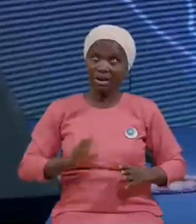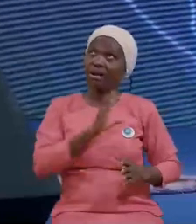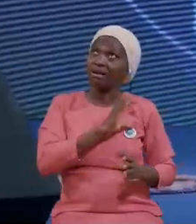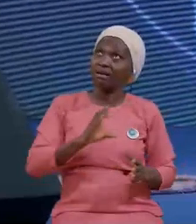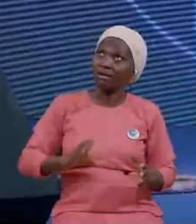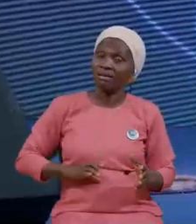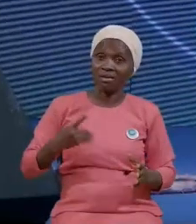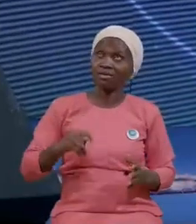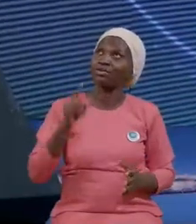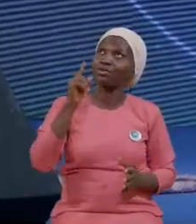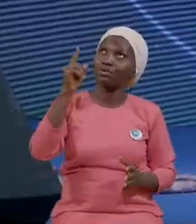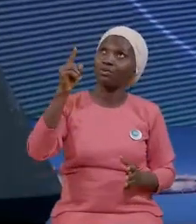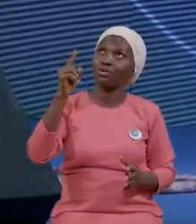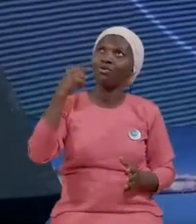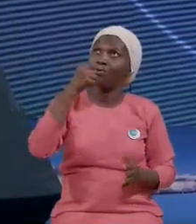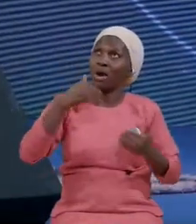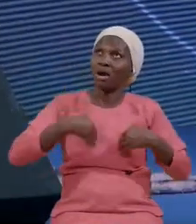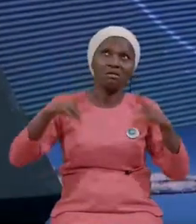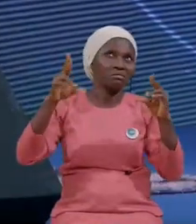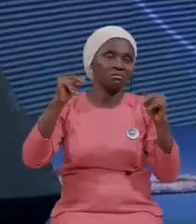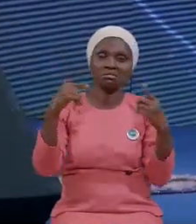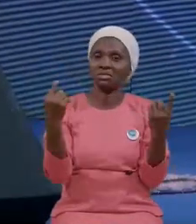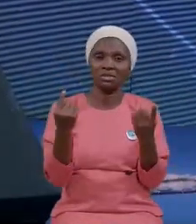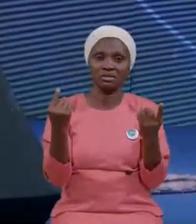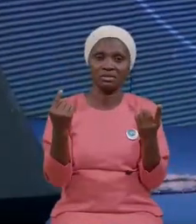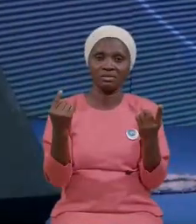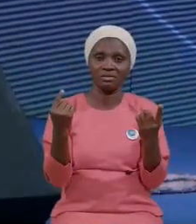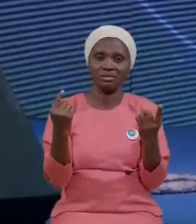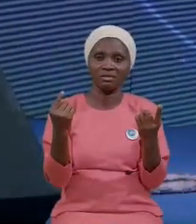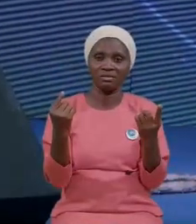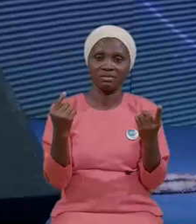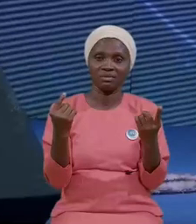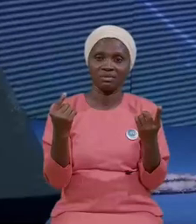celui Christ qui n'a pas de péché, l'homme parfait,